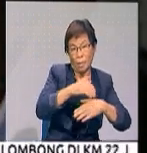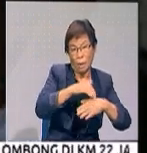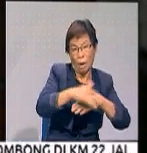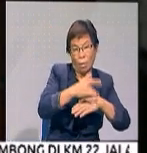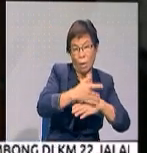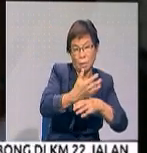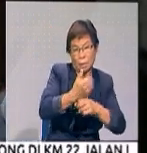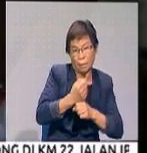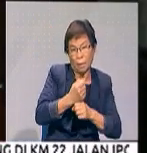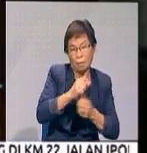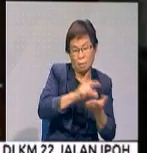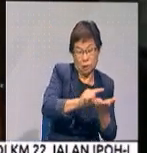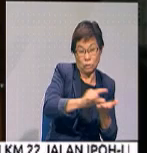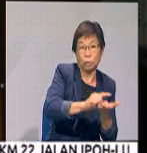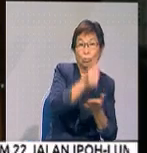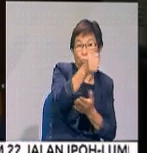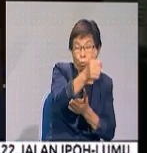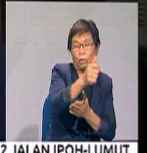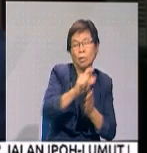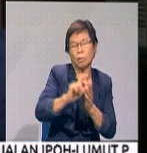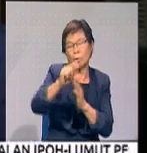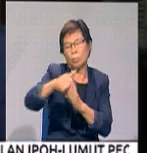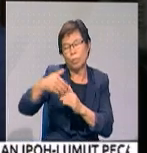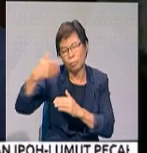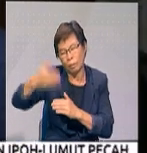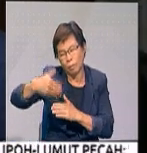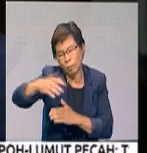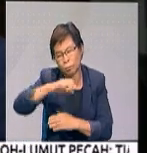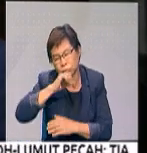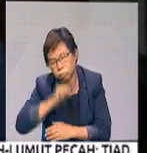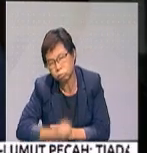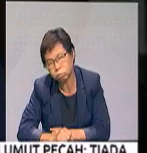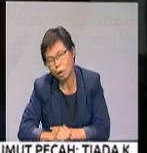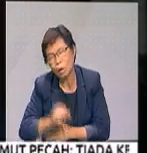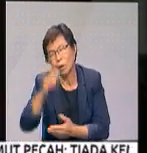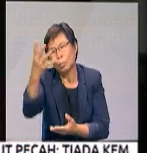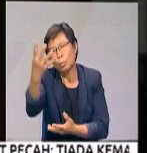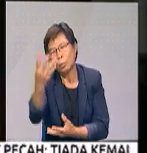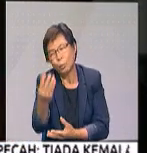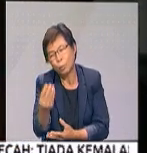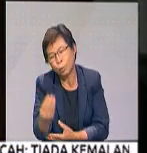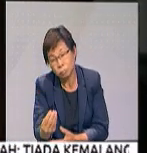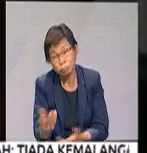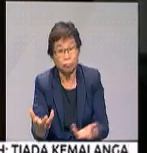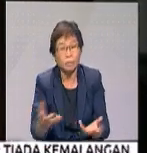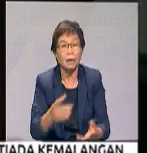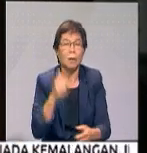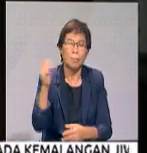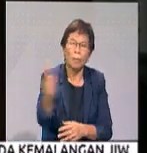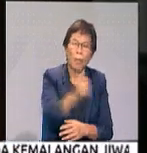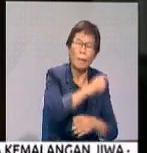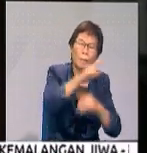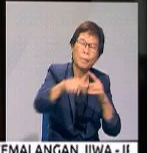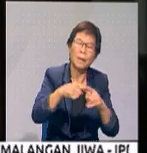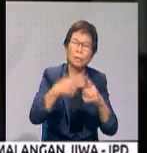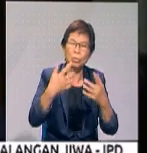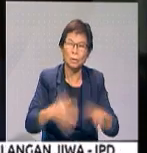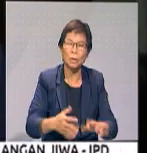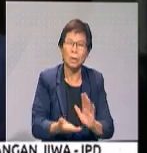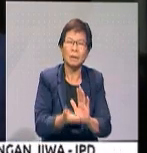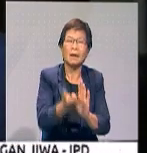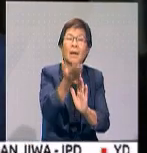mendapat pendapatan yang bagus dan kemudian-kemudiannya ada sedikit kurang. Tapi masing-masing bila